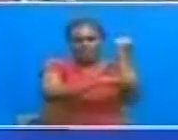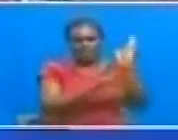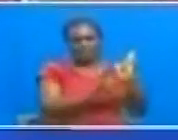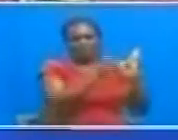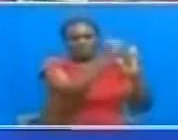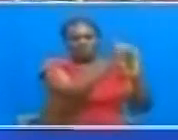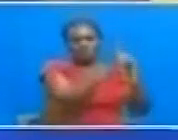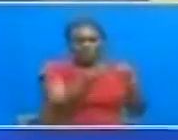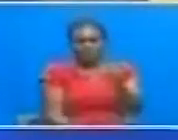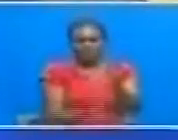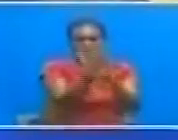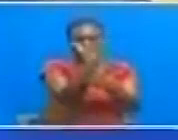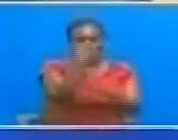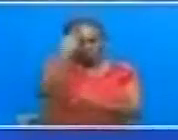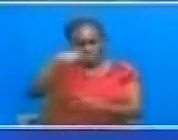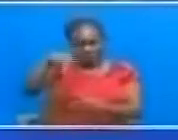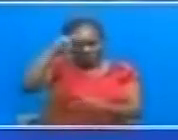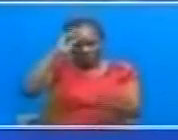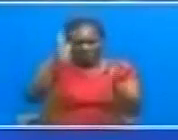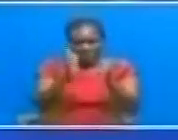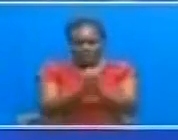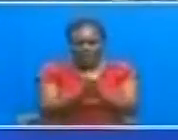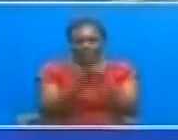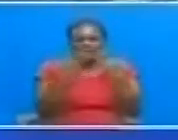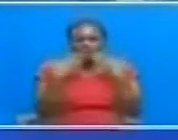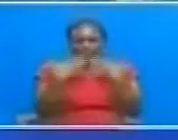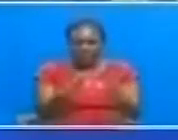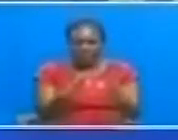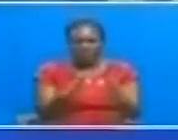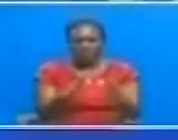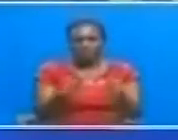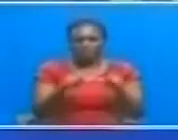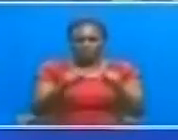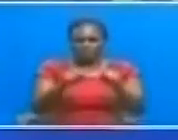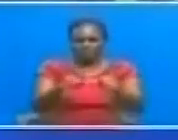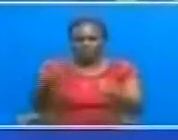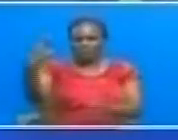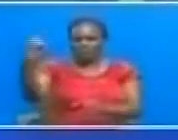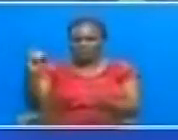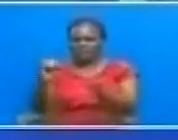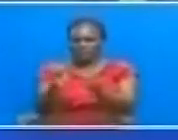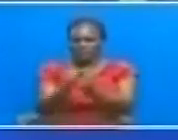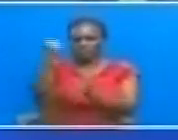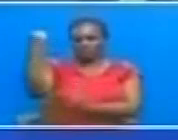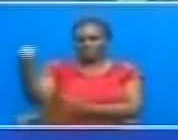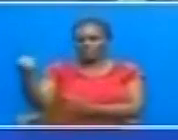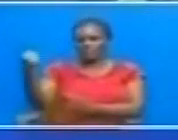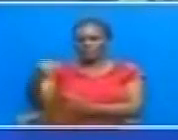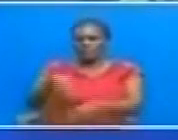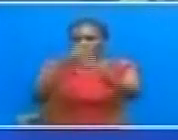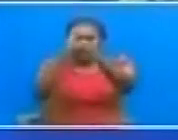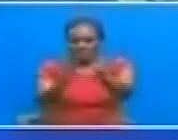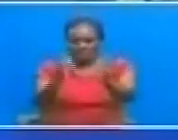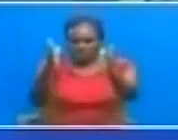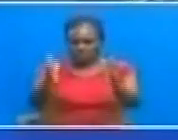maendeleo, ubunifu na sera, na msukumo baada ya kukamilika kwa kipindi cha maendeleo ya Ruwaza ya mwaka 2015. Francis